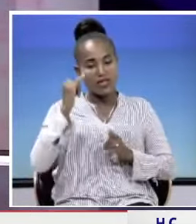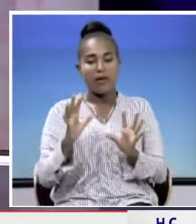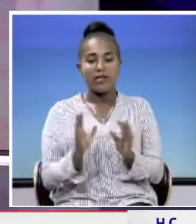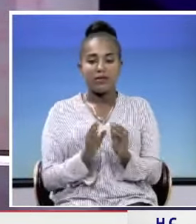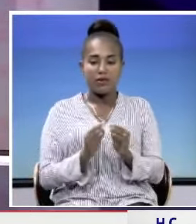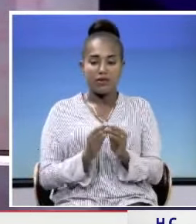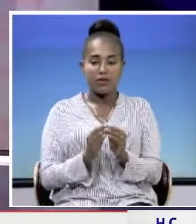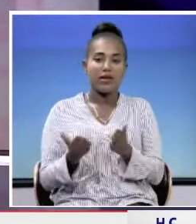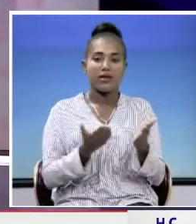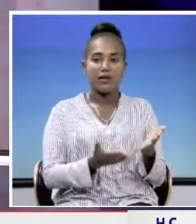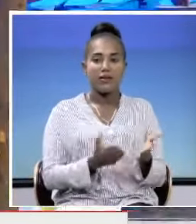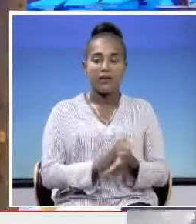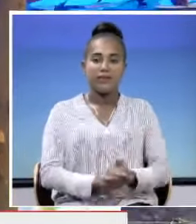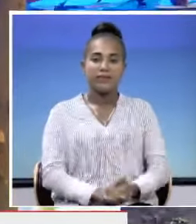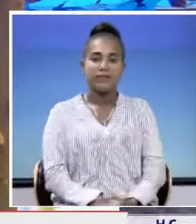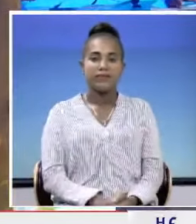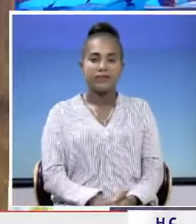አሰባስቧል። ቀጥሎ ይቀርባል።